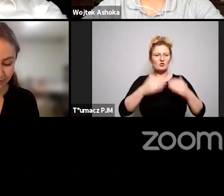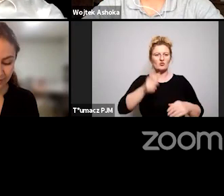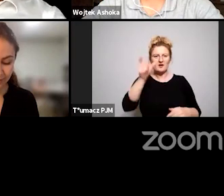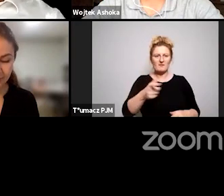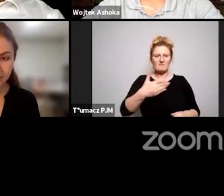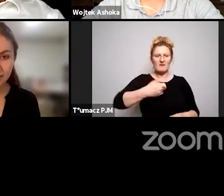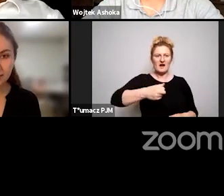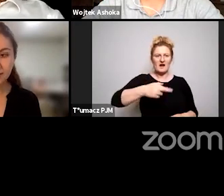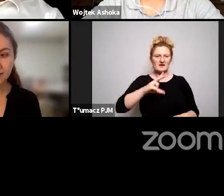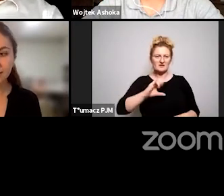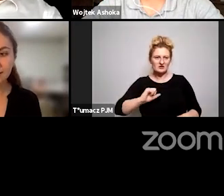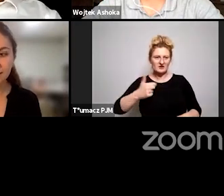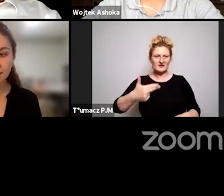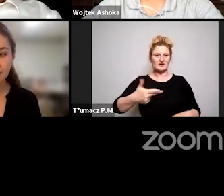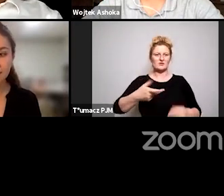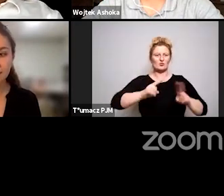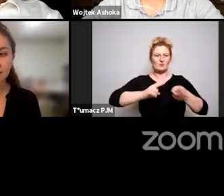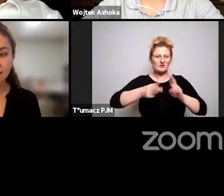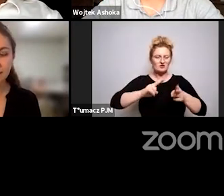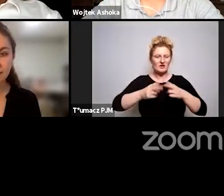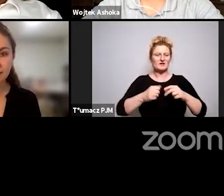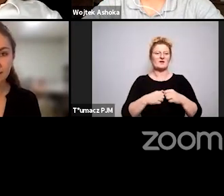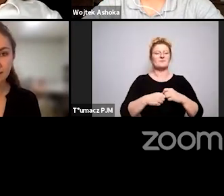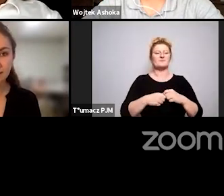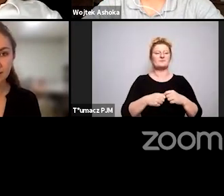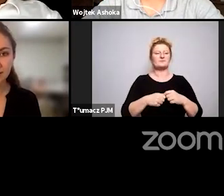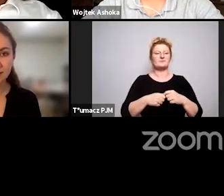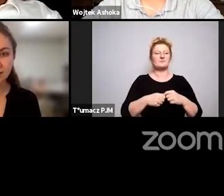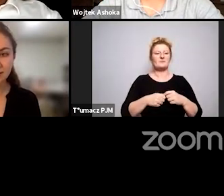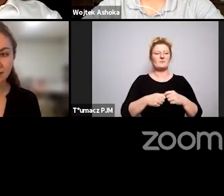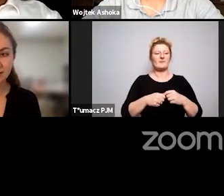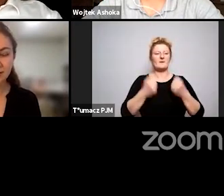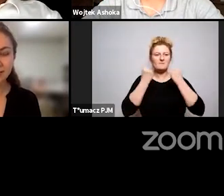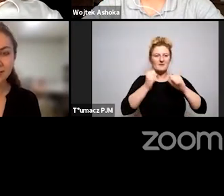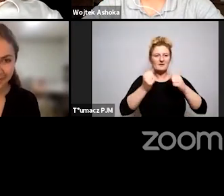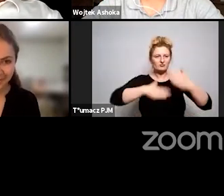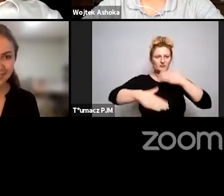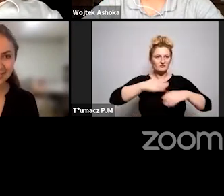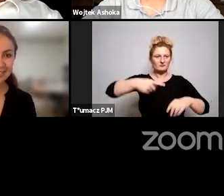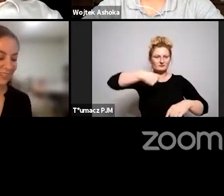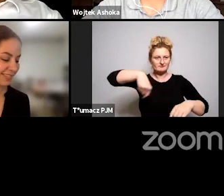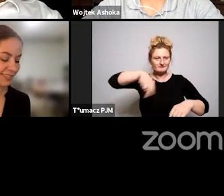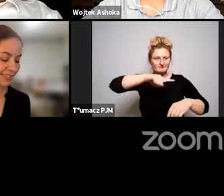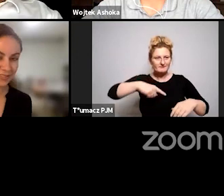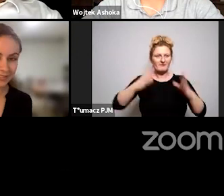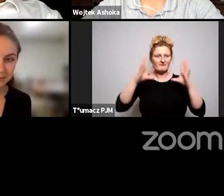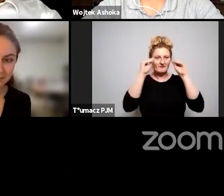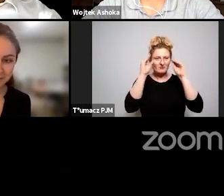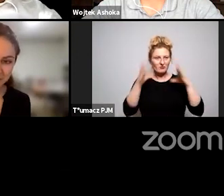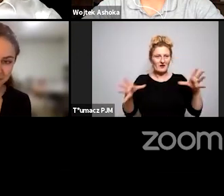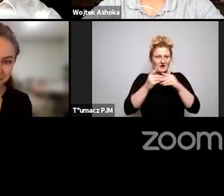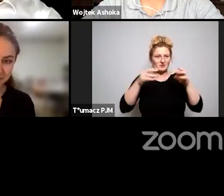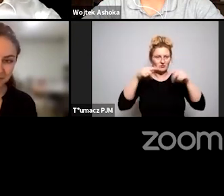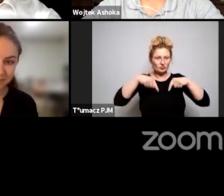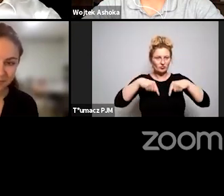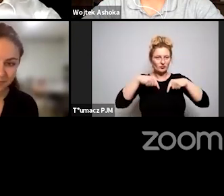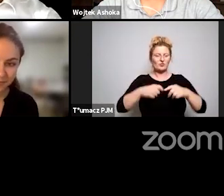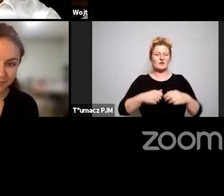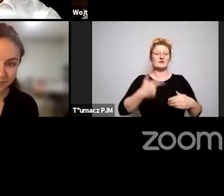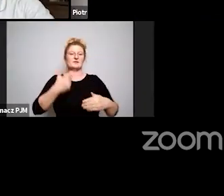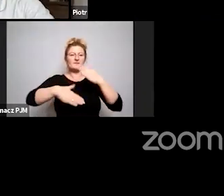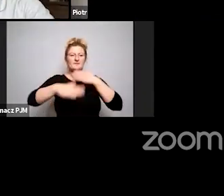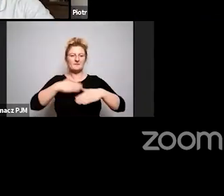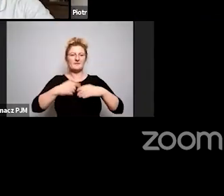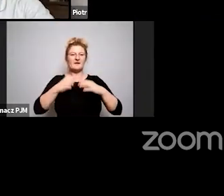Marcin, za tłumaczenie. Bardzo się cieszę, że jesteście tego wieczoru z nami i też